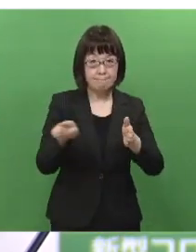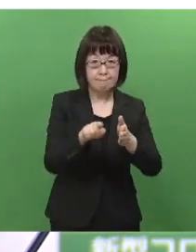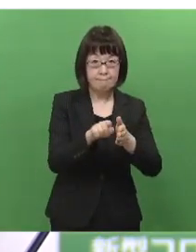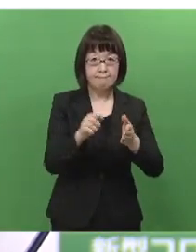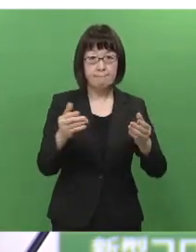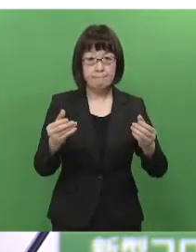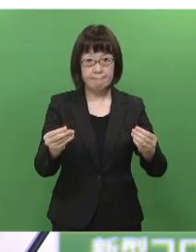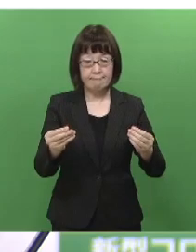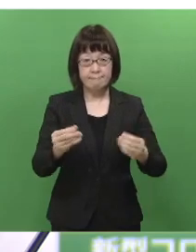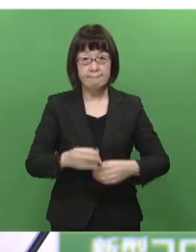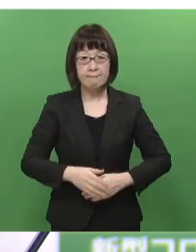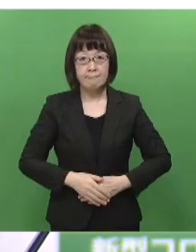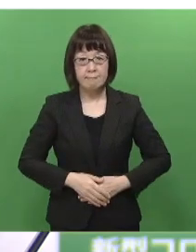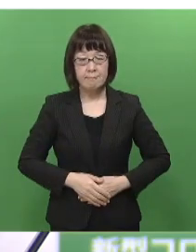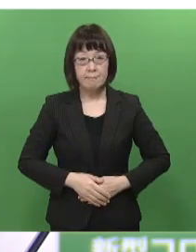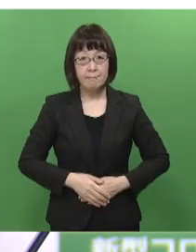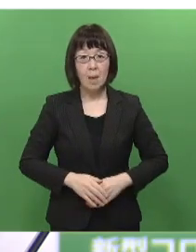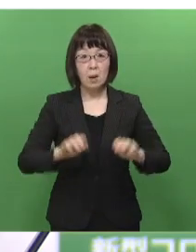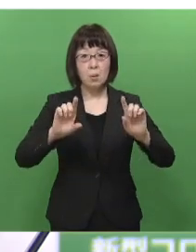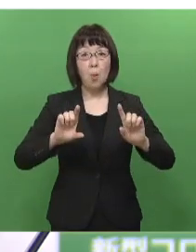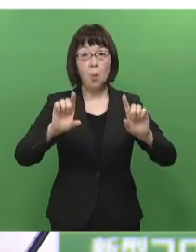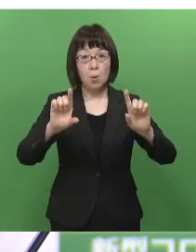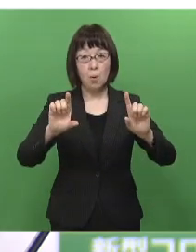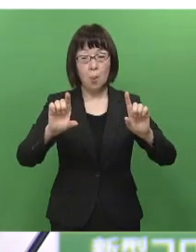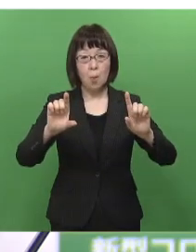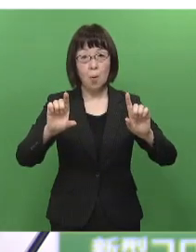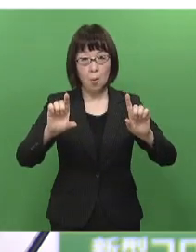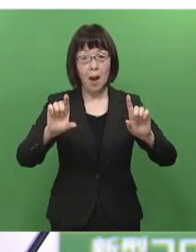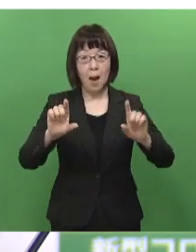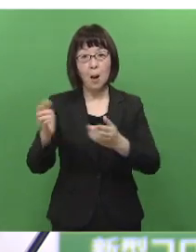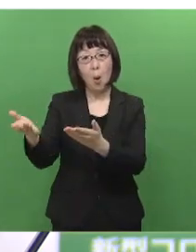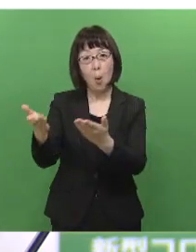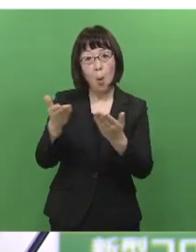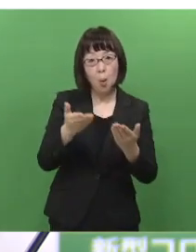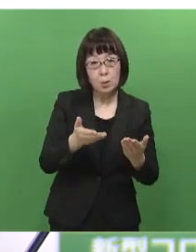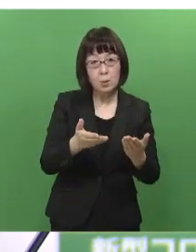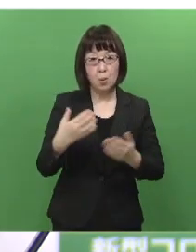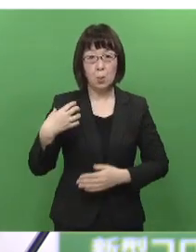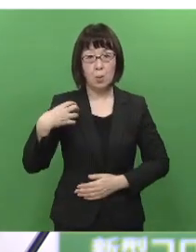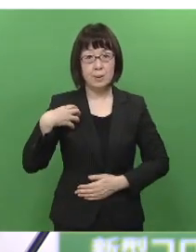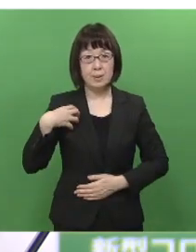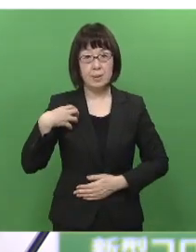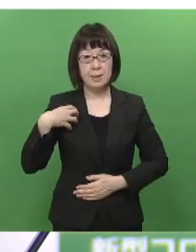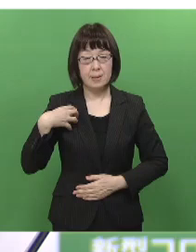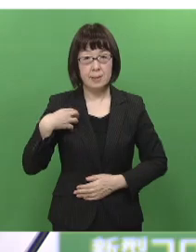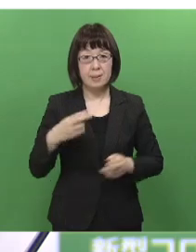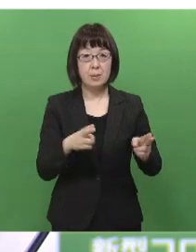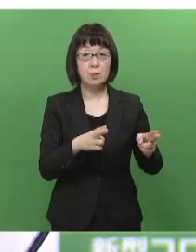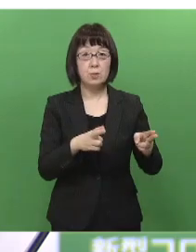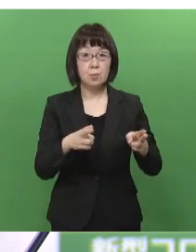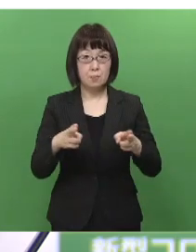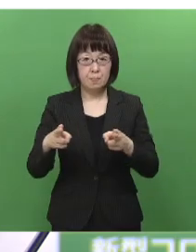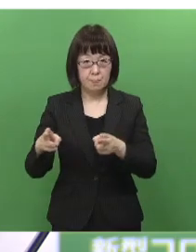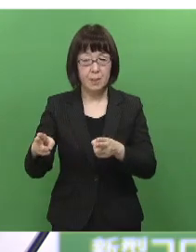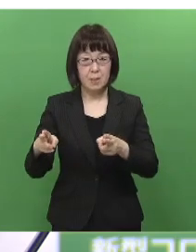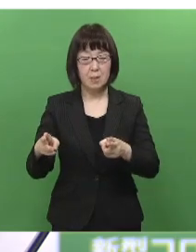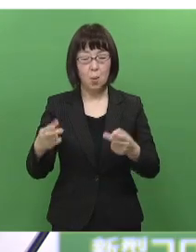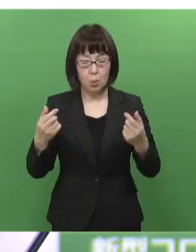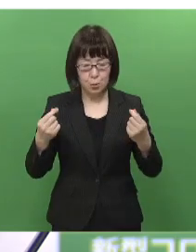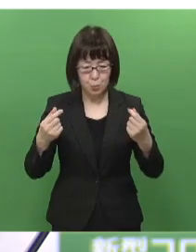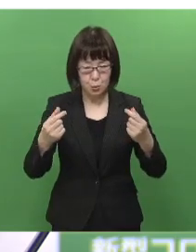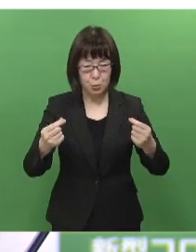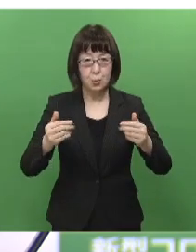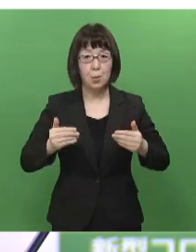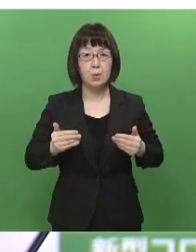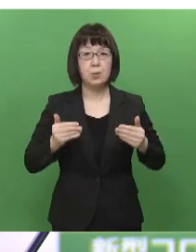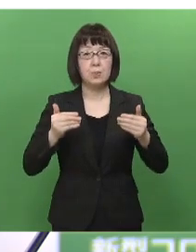ります。東京はホストシティであります。これらについて準備を粛々と進